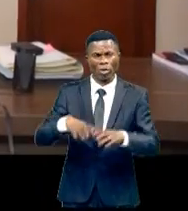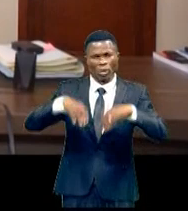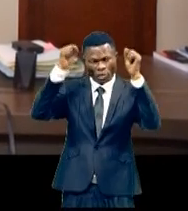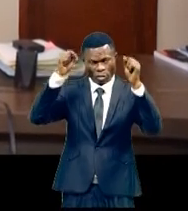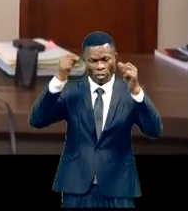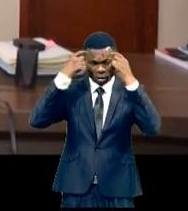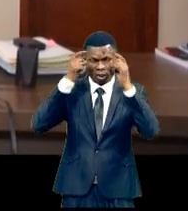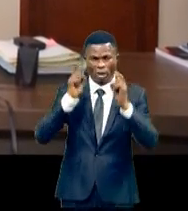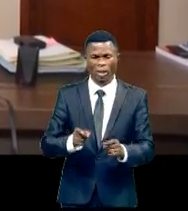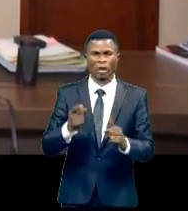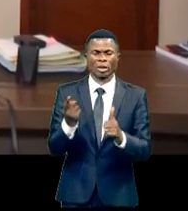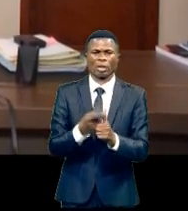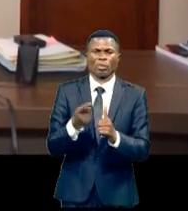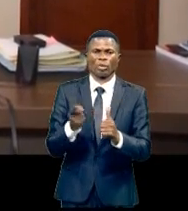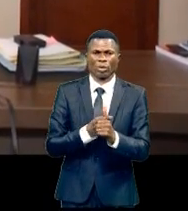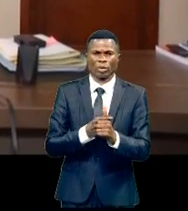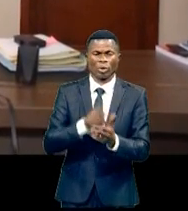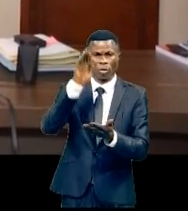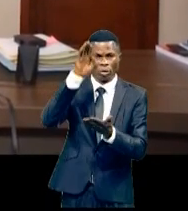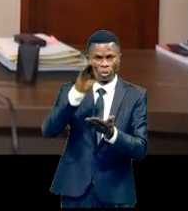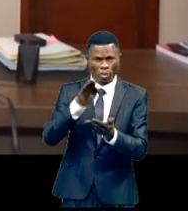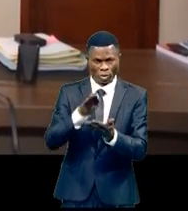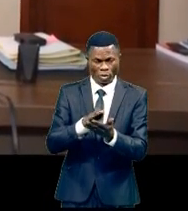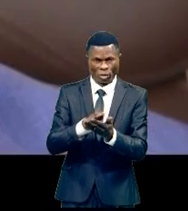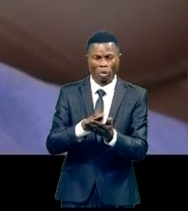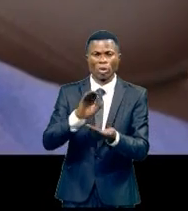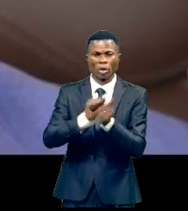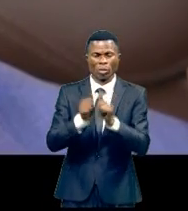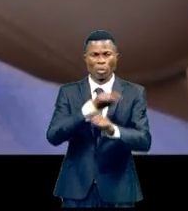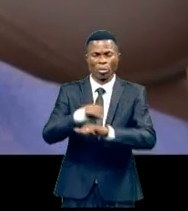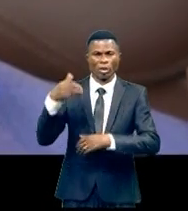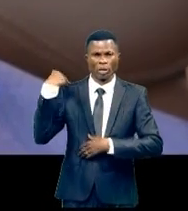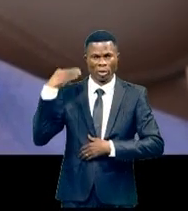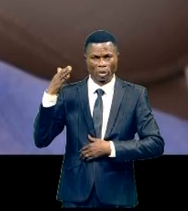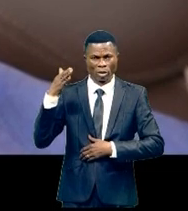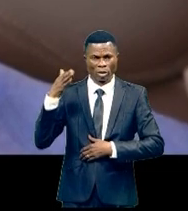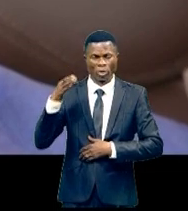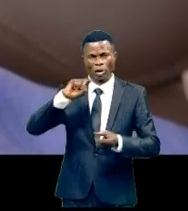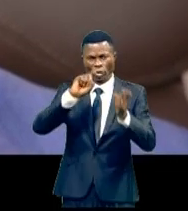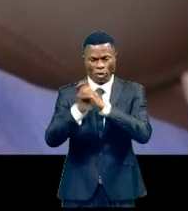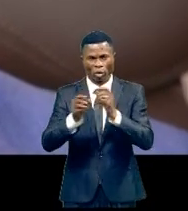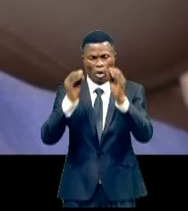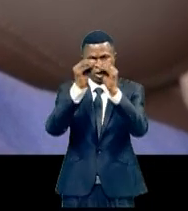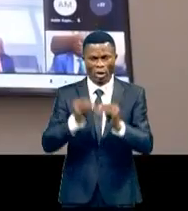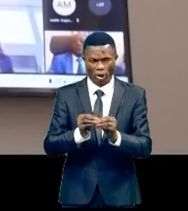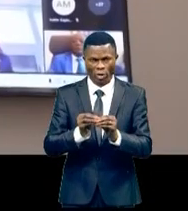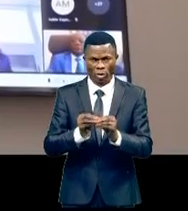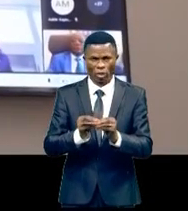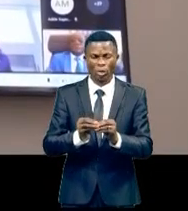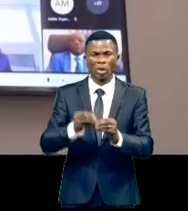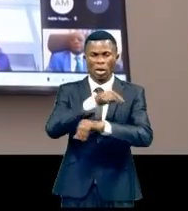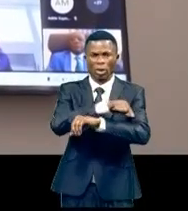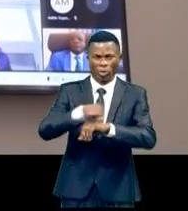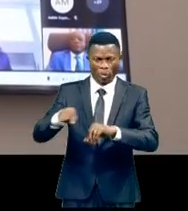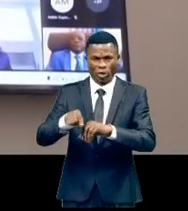quelques mesures, notamment la réduction des trains de vie des institutions par la revue des montants alloués aux